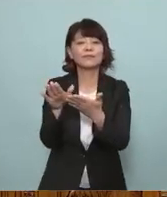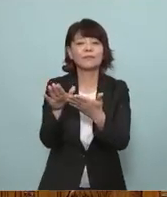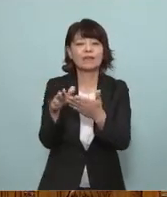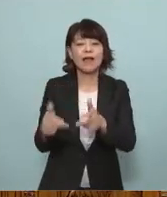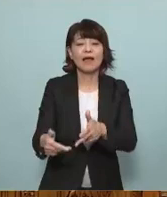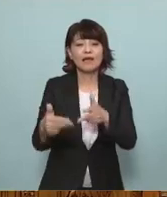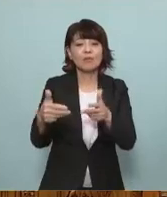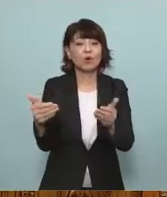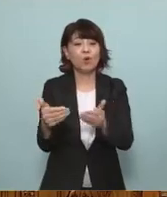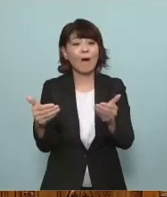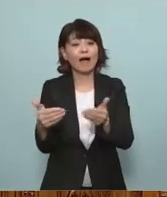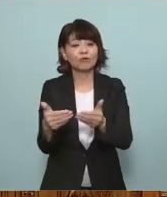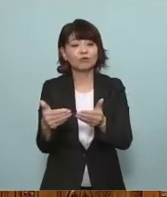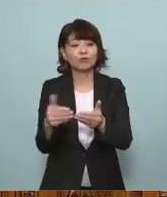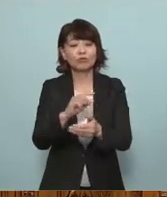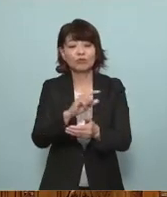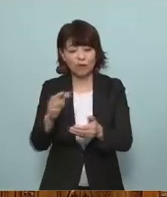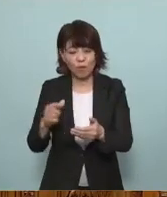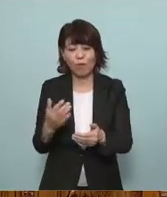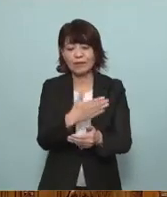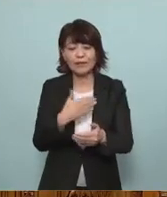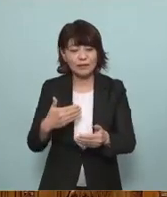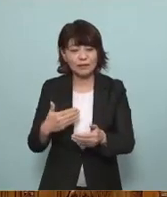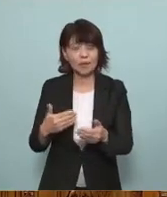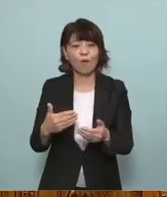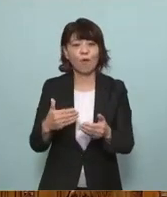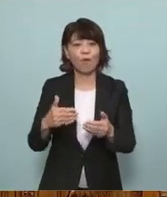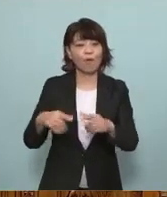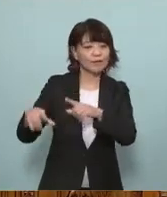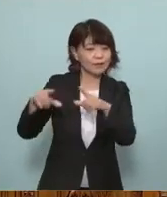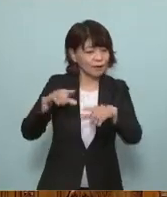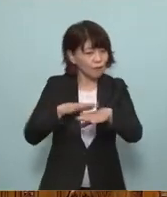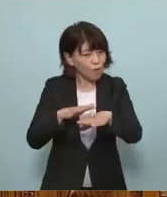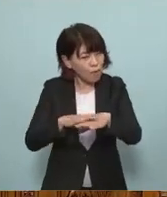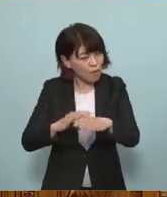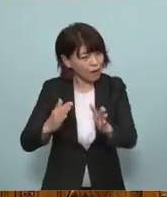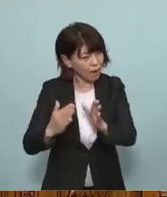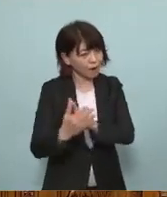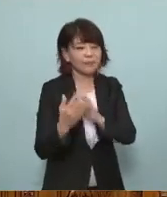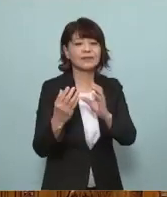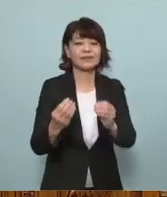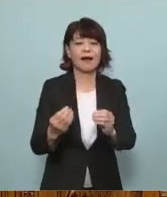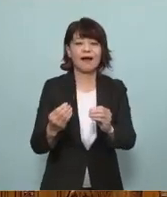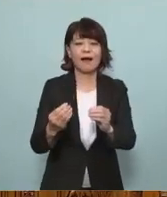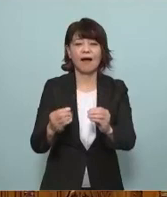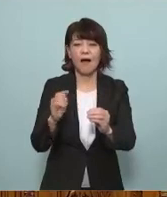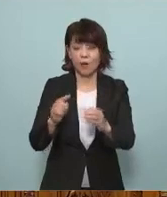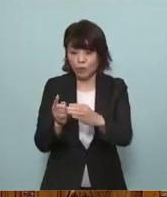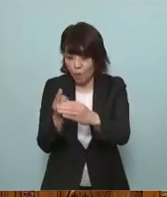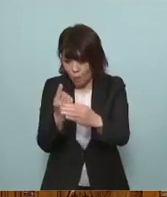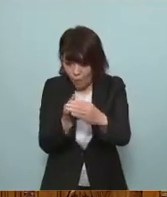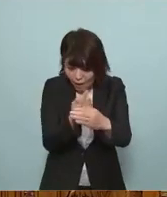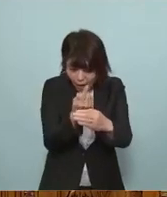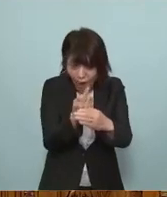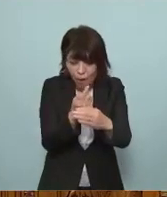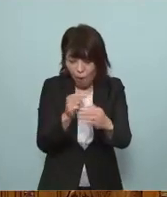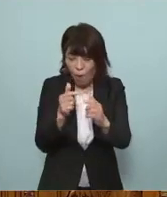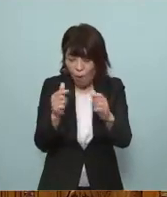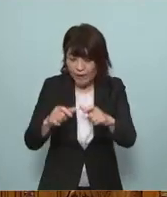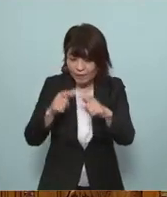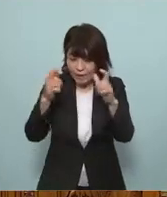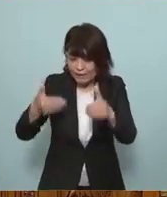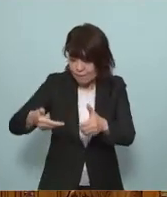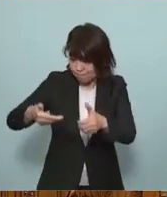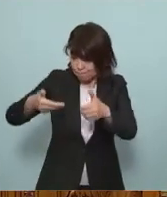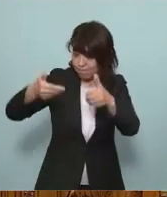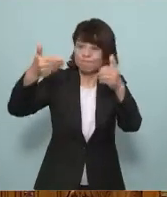ークをはじめとする私たちのライフスタイルや意識も大きく変化しました。この萌芽を大きな木に育て、